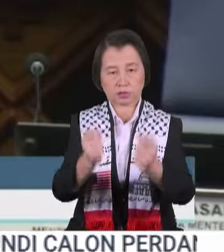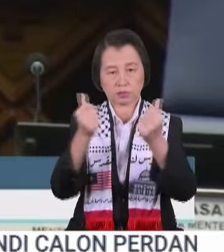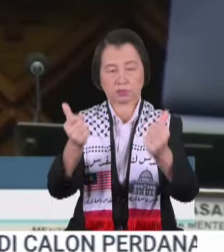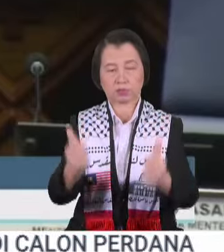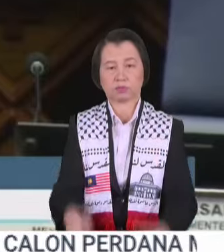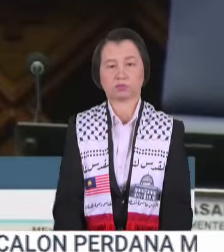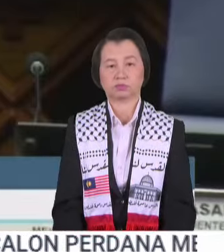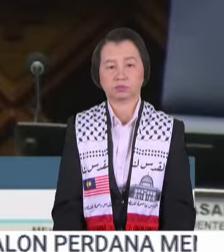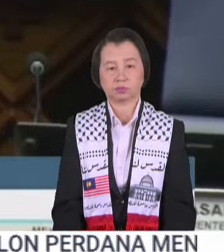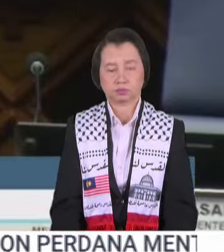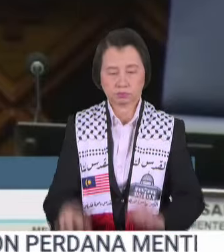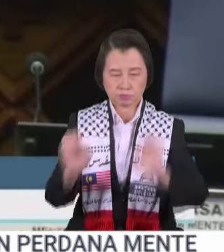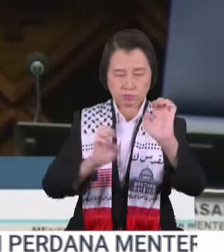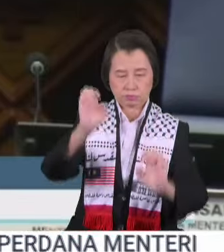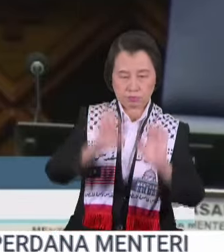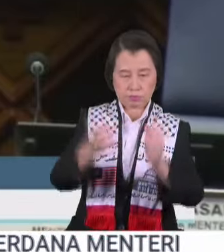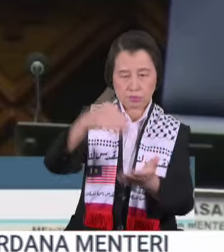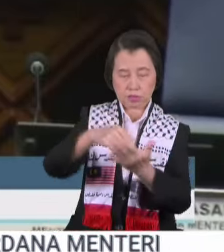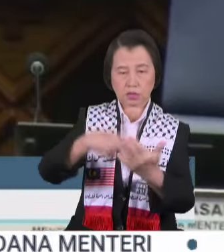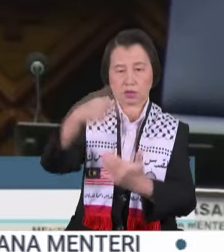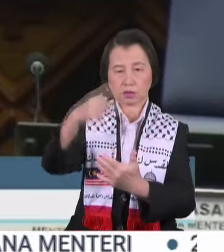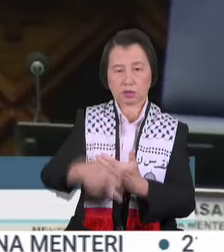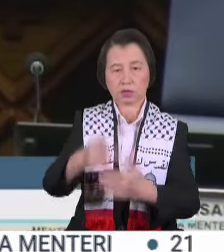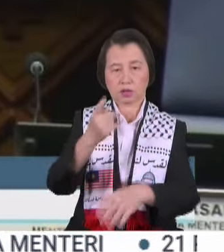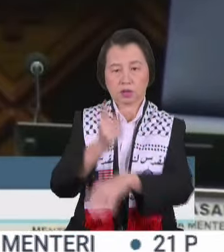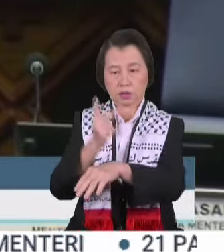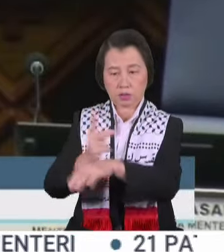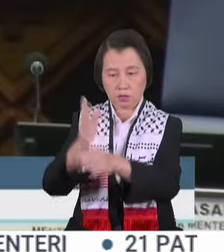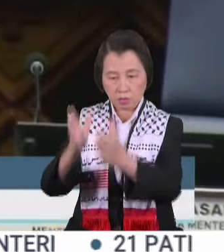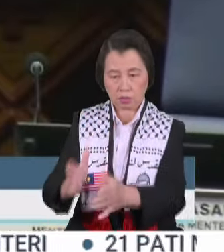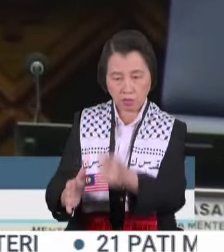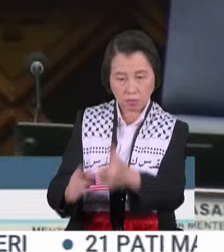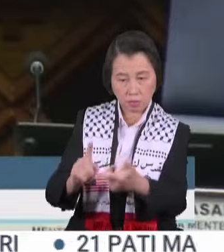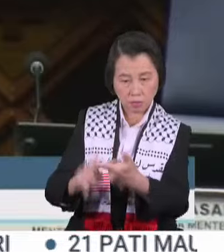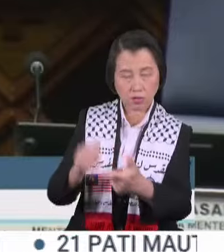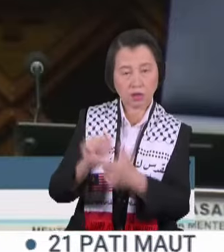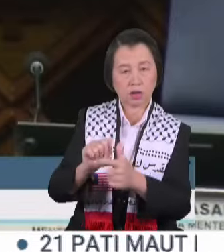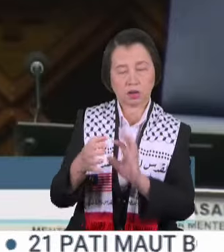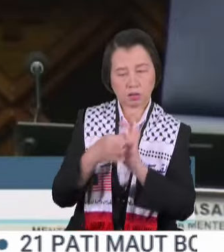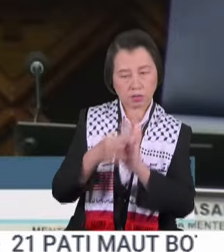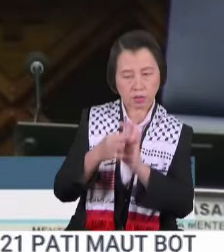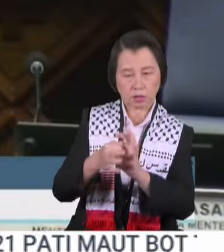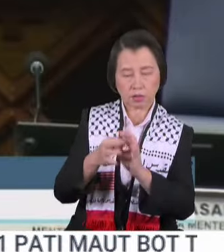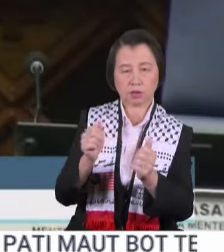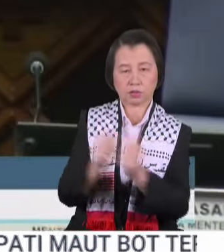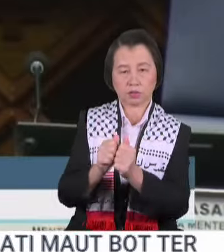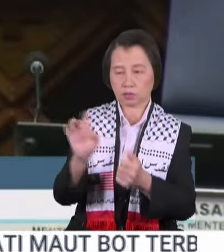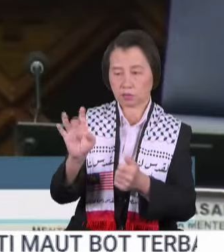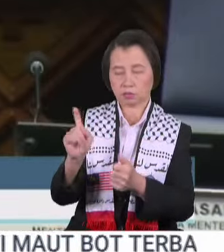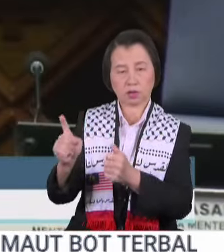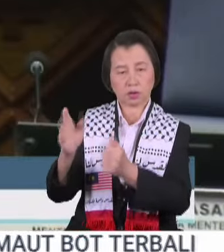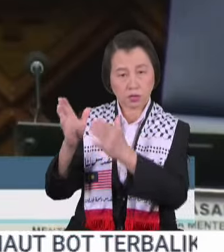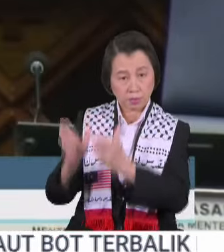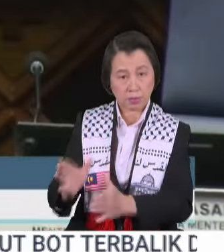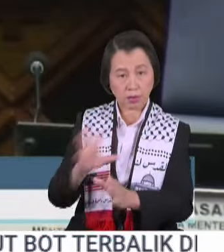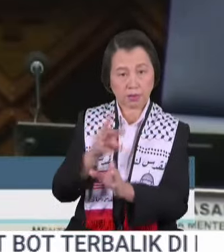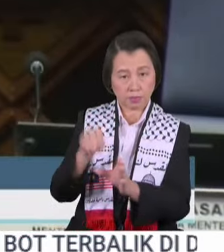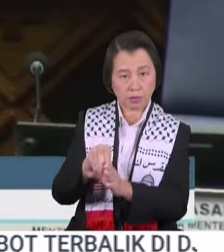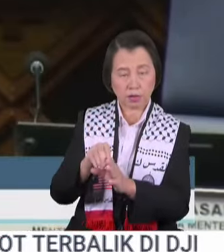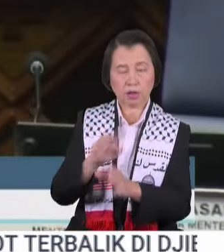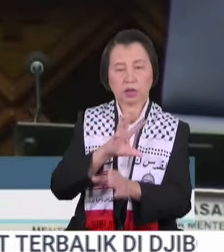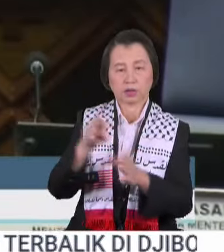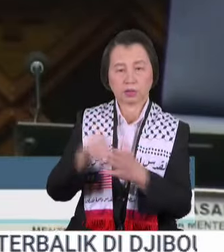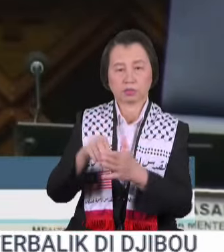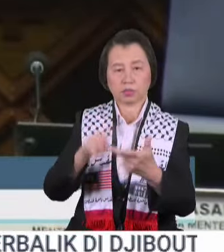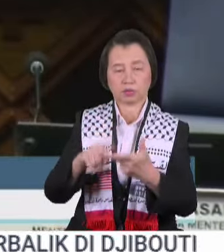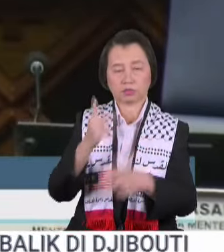segera. Penilaian semula program kerja kontraktor dan kerjasama rapat bersama semua pihak yang terlibat